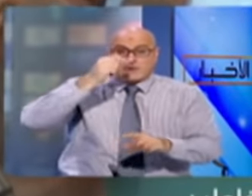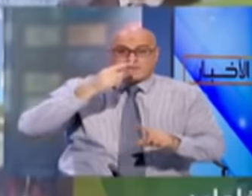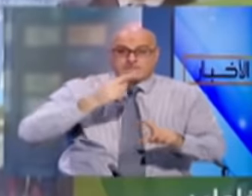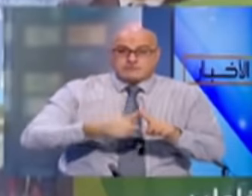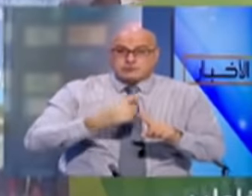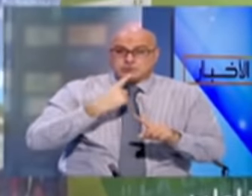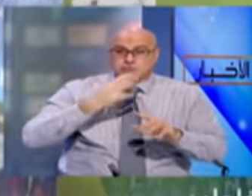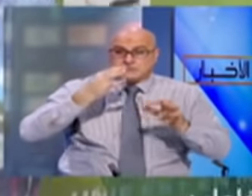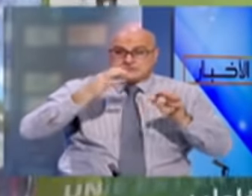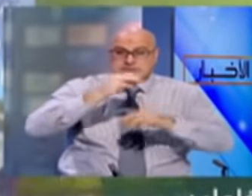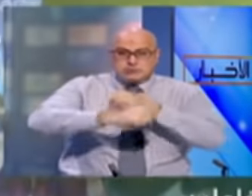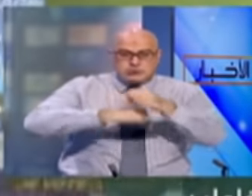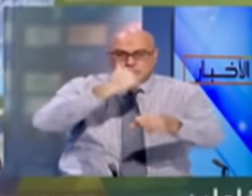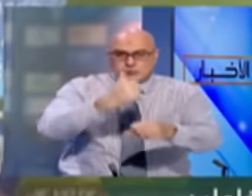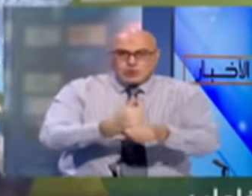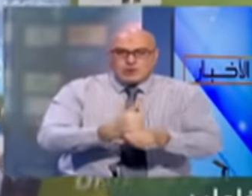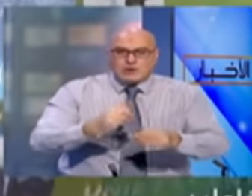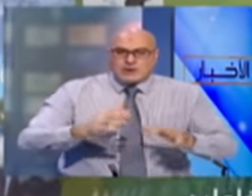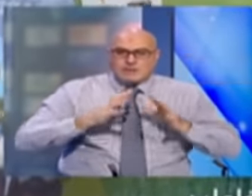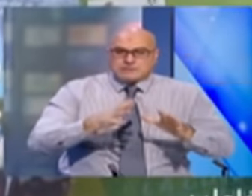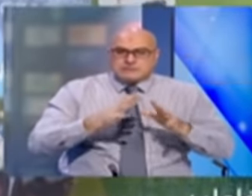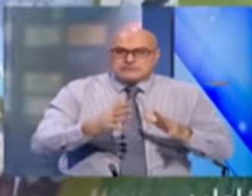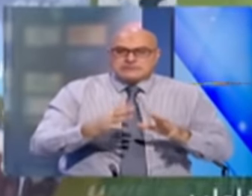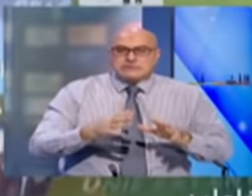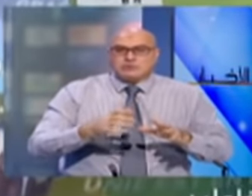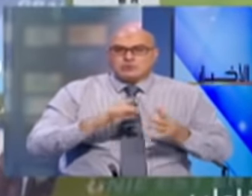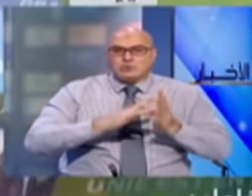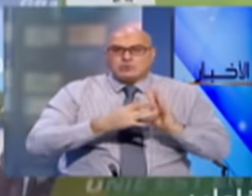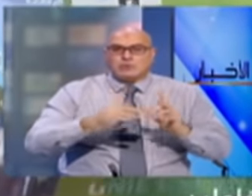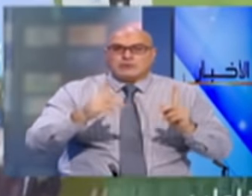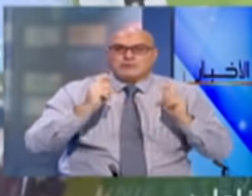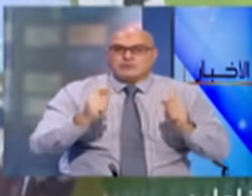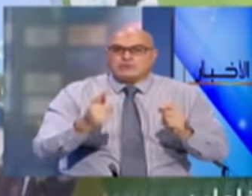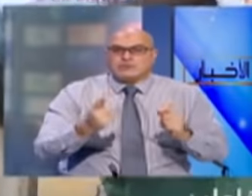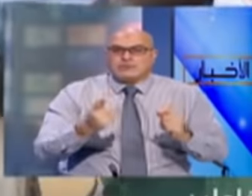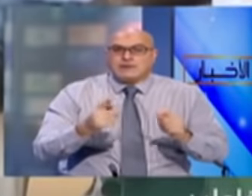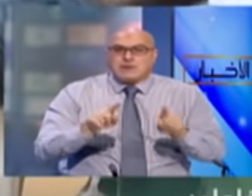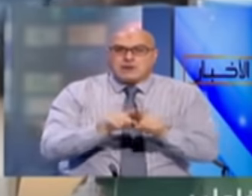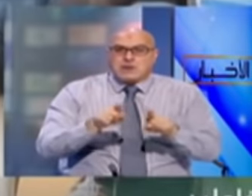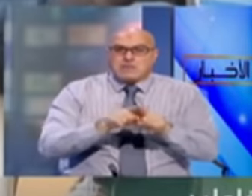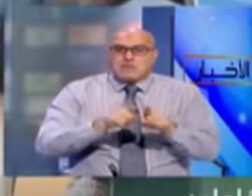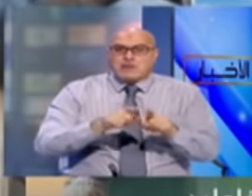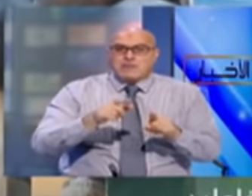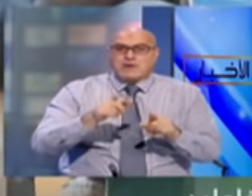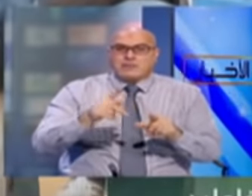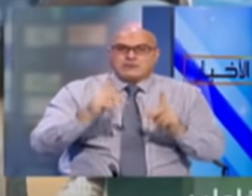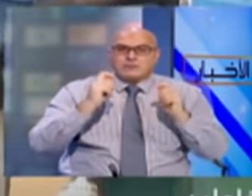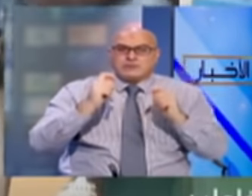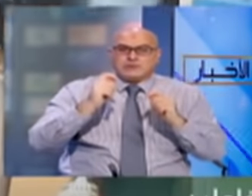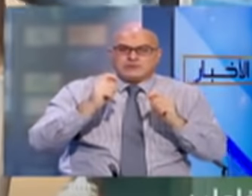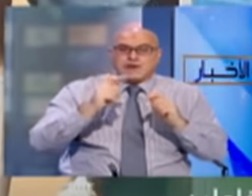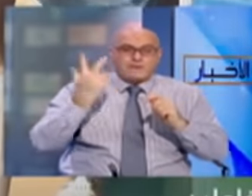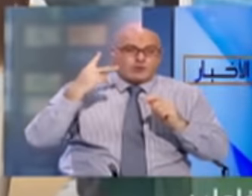منذ 10 أعوام مشاركة كل التشكيلات السياسية بما فيها أحزاب المعارضة التي